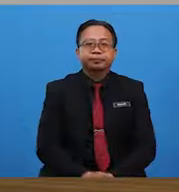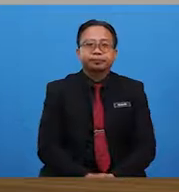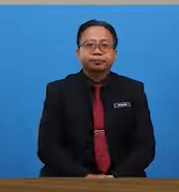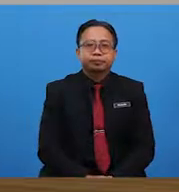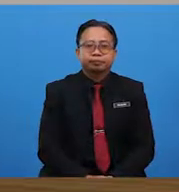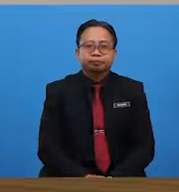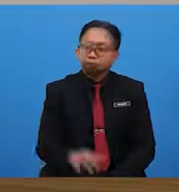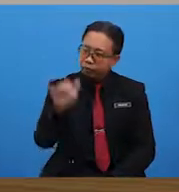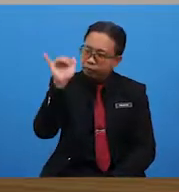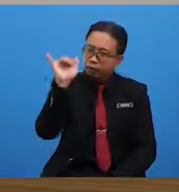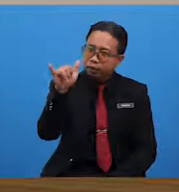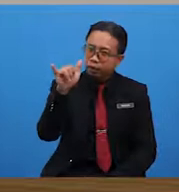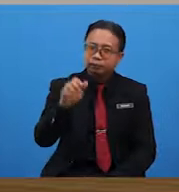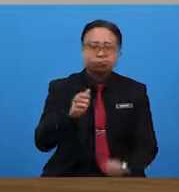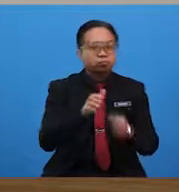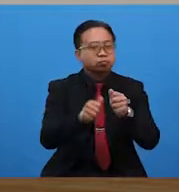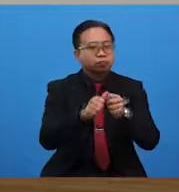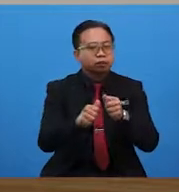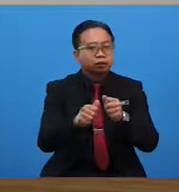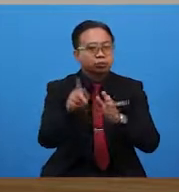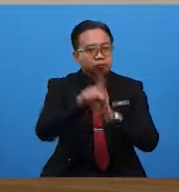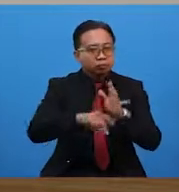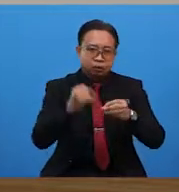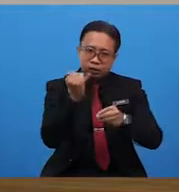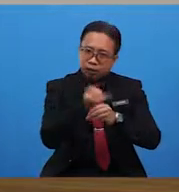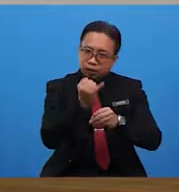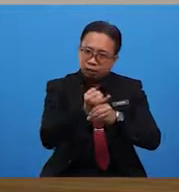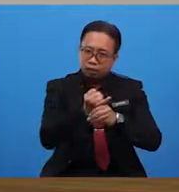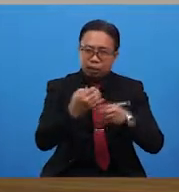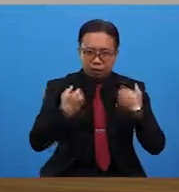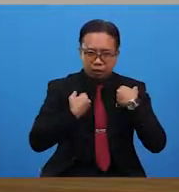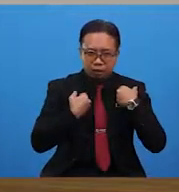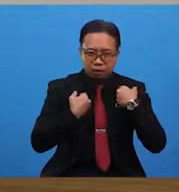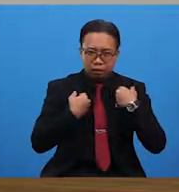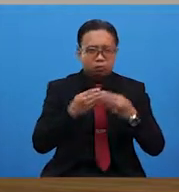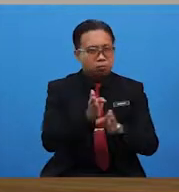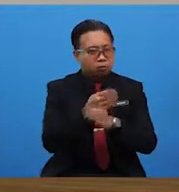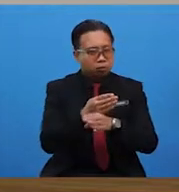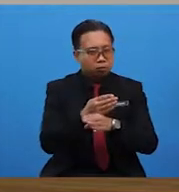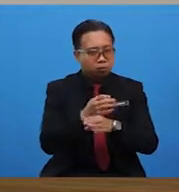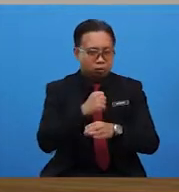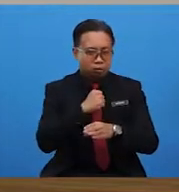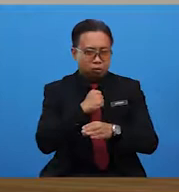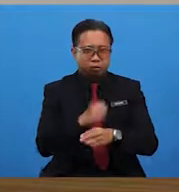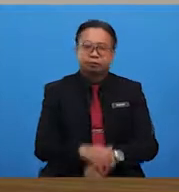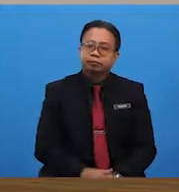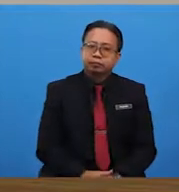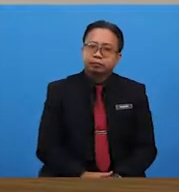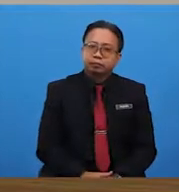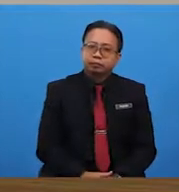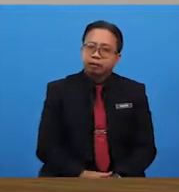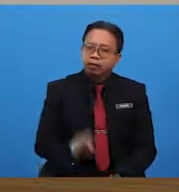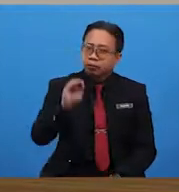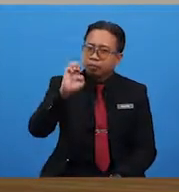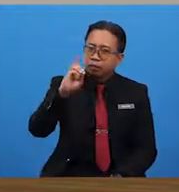ya Ceko Aryani setiap pengkaryaan mempunyai ciri-cirinya Yang Tersendiri antaranya dari aspek